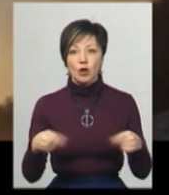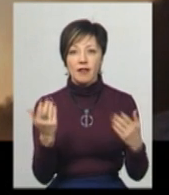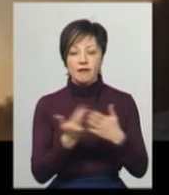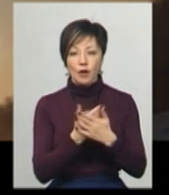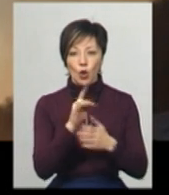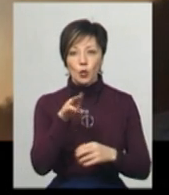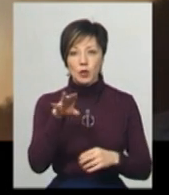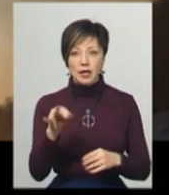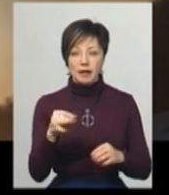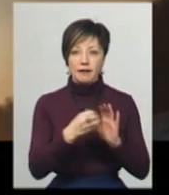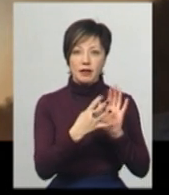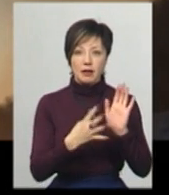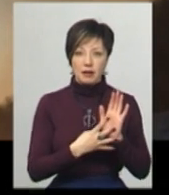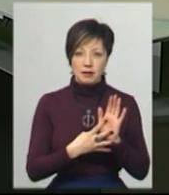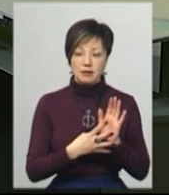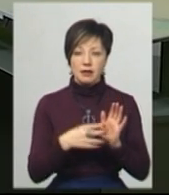«Крути